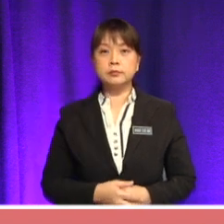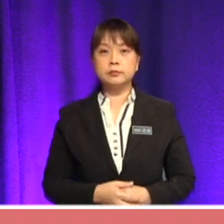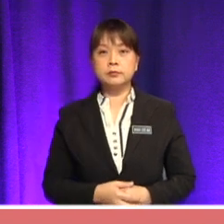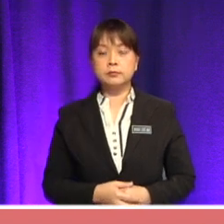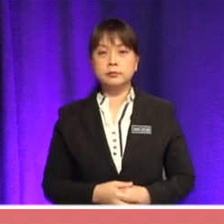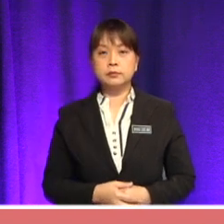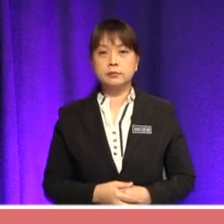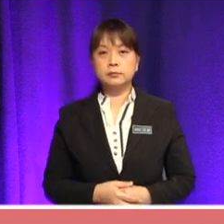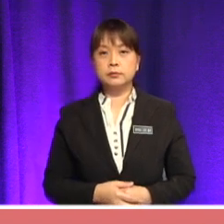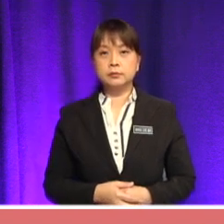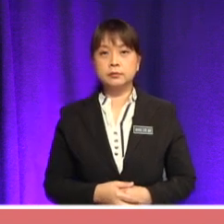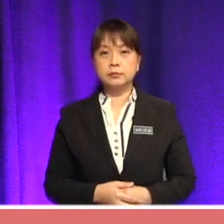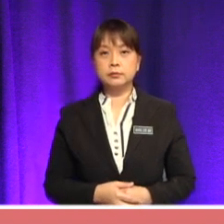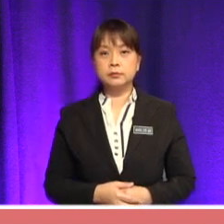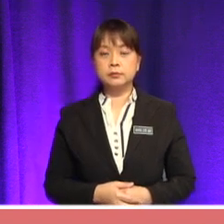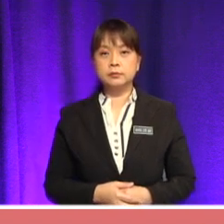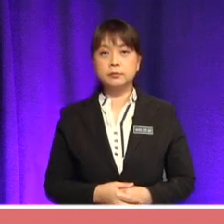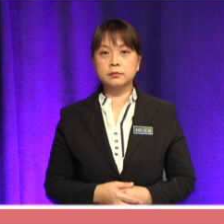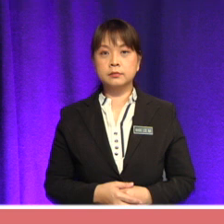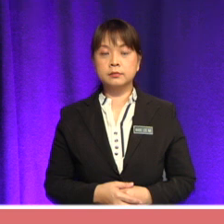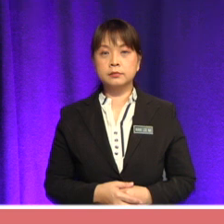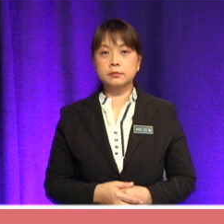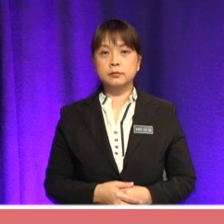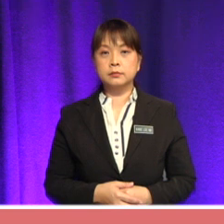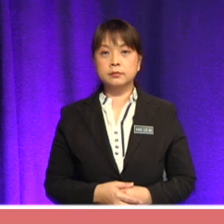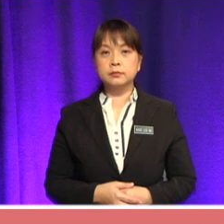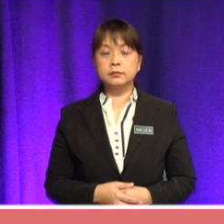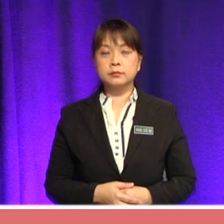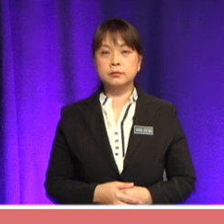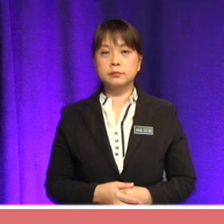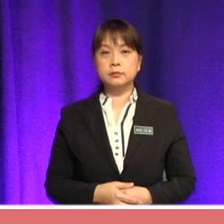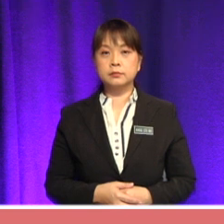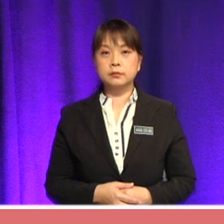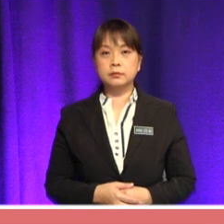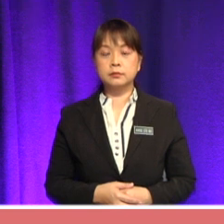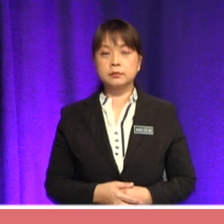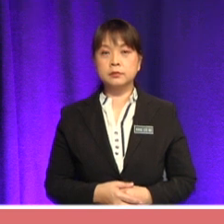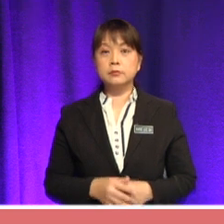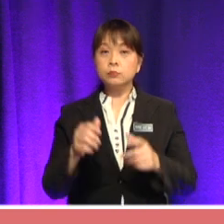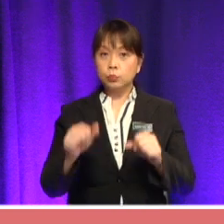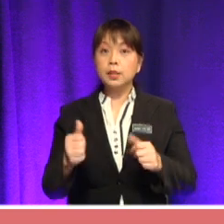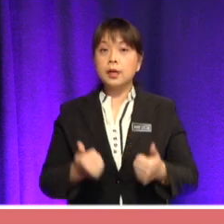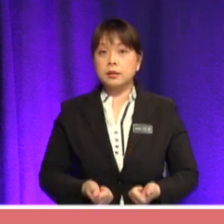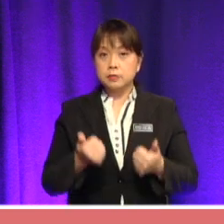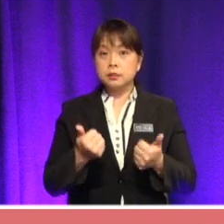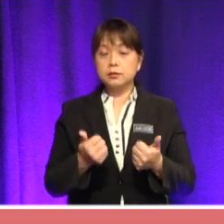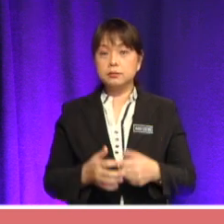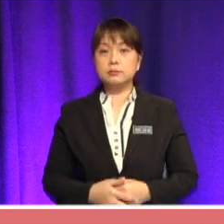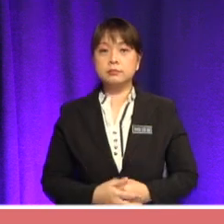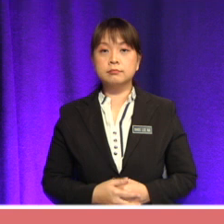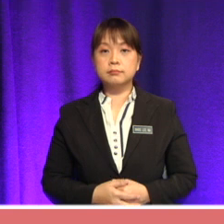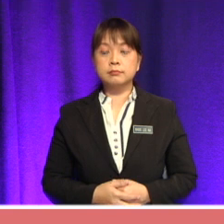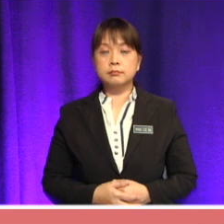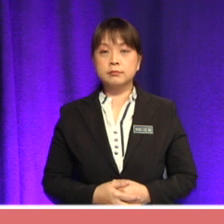150 cm² Dia mampu mengangkat 150 n walaupun dengan beban 10 n